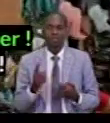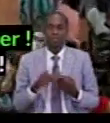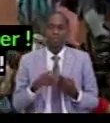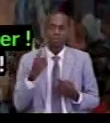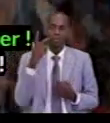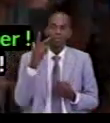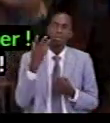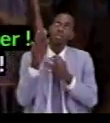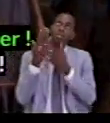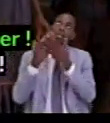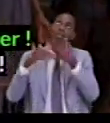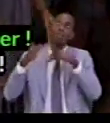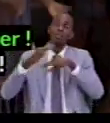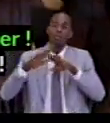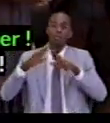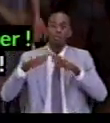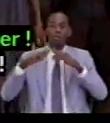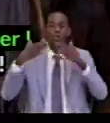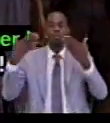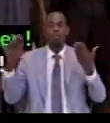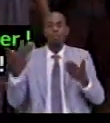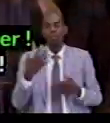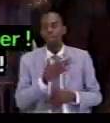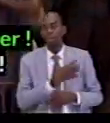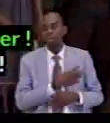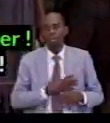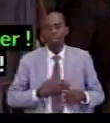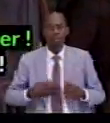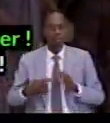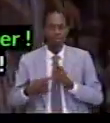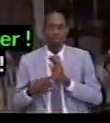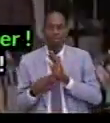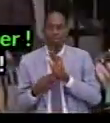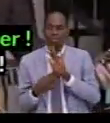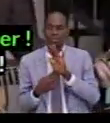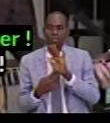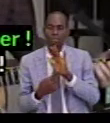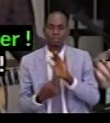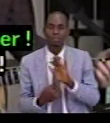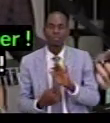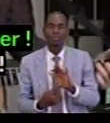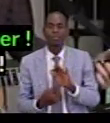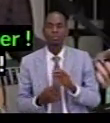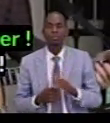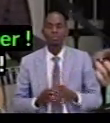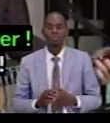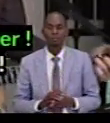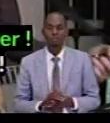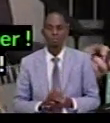de voir le ciel s'ouvrir et se manifester.